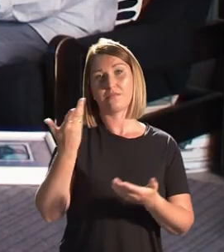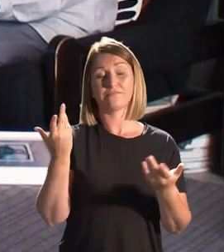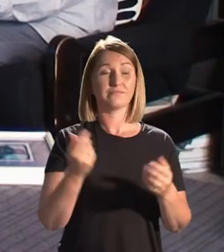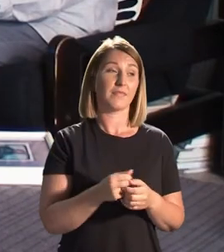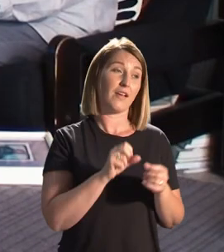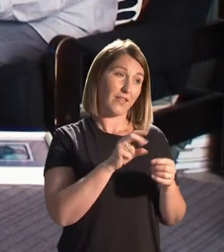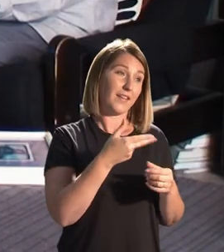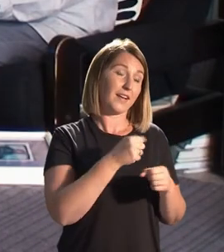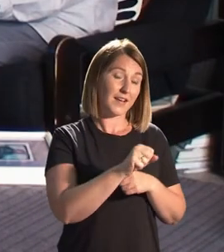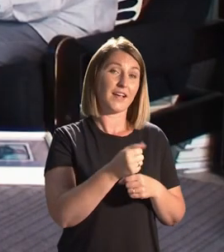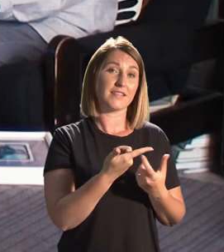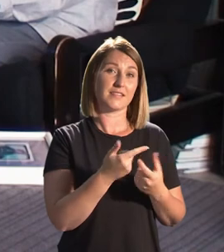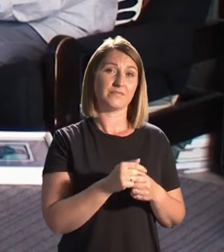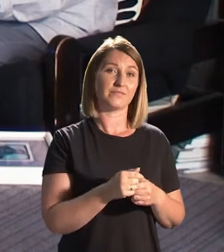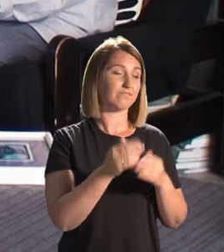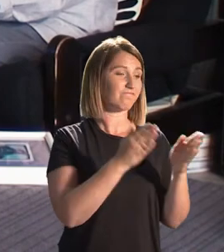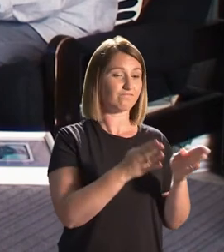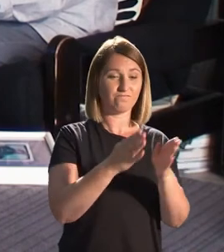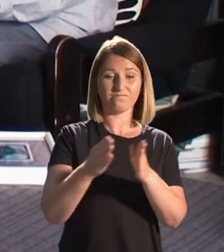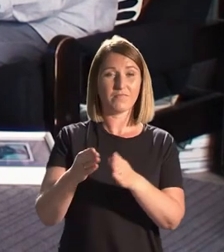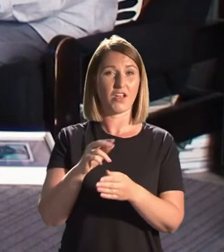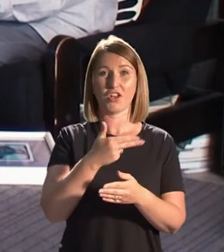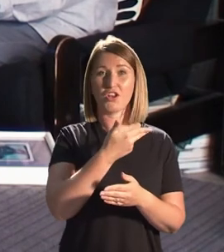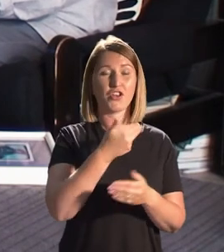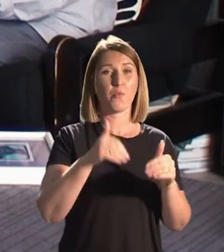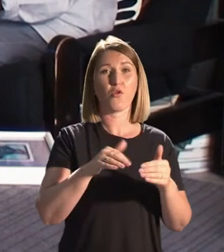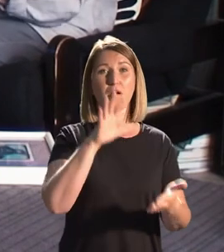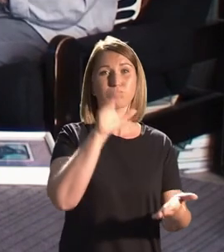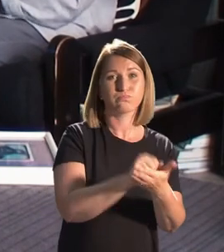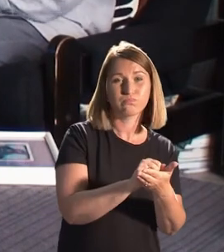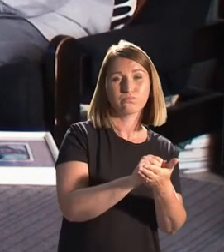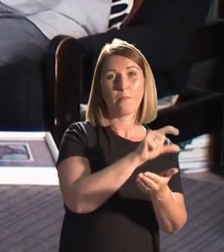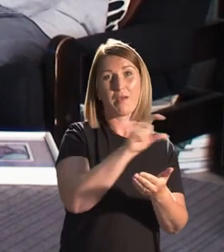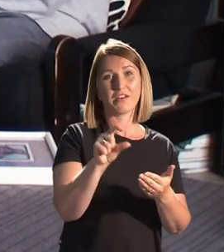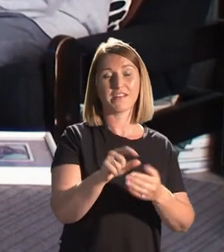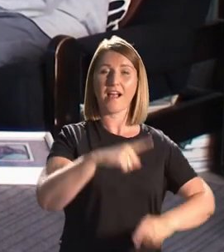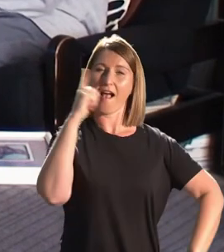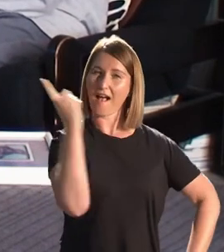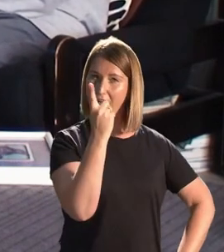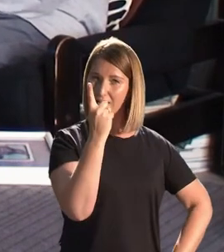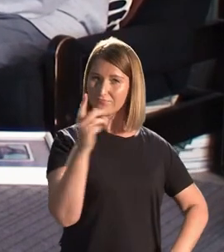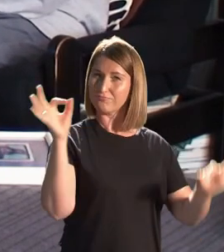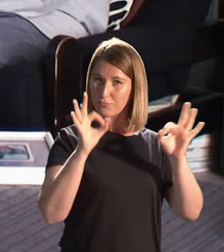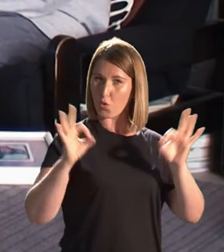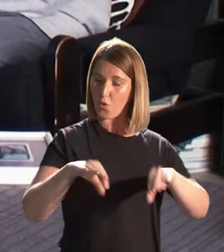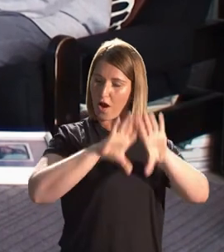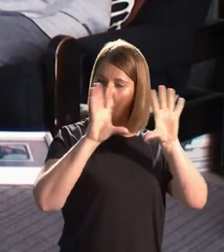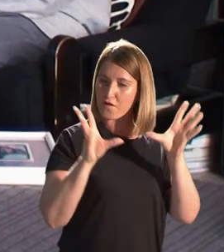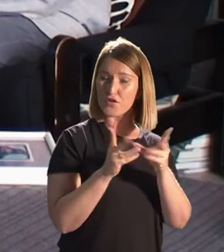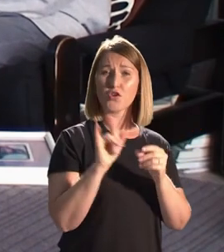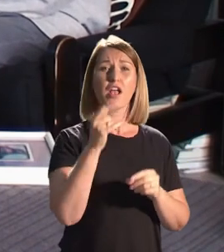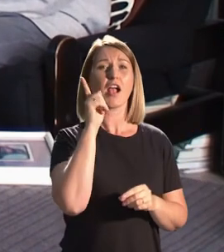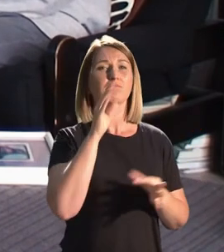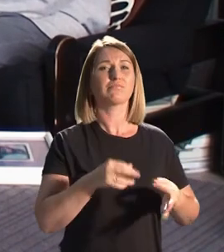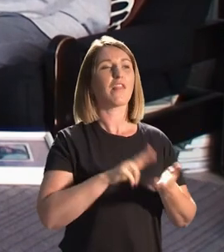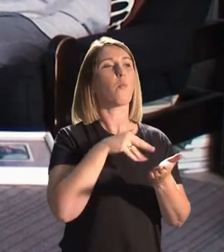kolej rzeczy, nie? No i tego jakoś nikt nie zatrzyma i nie zmieni, nie? Ale sztuka, to wszystko, no tak jak pan na